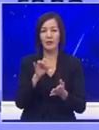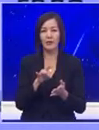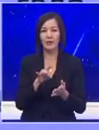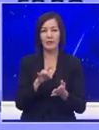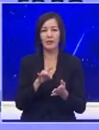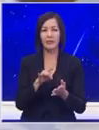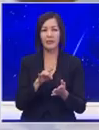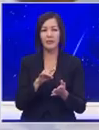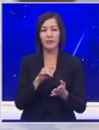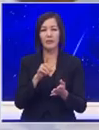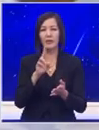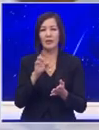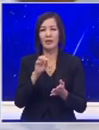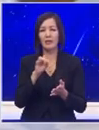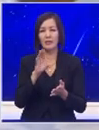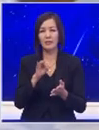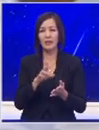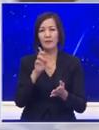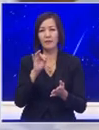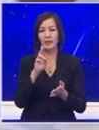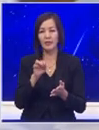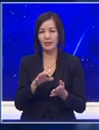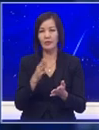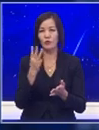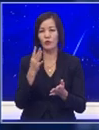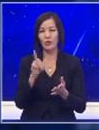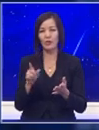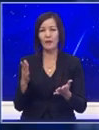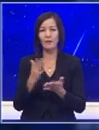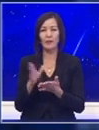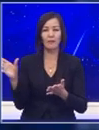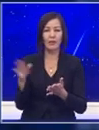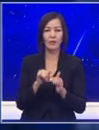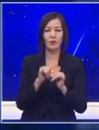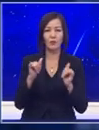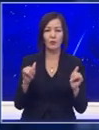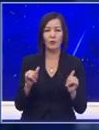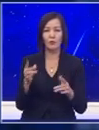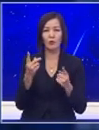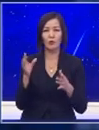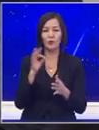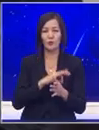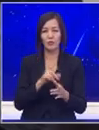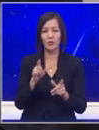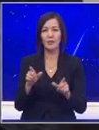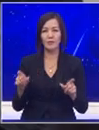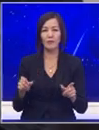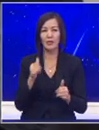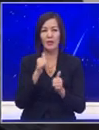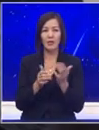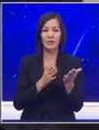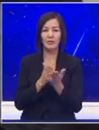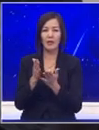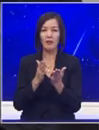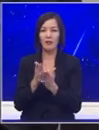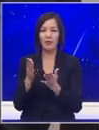Асқар Сарыбаев, Амангелді Төлемісов, Берік Тынышбаев бар. Олардың барлығы өңір дамуына өзіндік үлесін қосып жүрген азаматтар. Әр салада